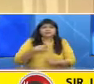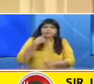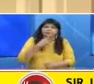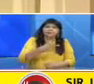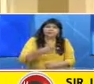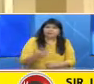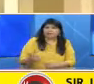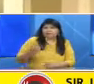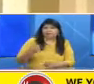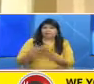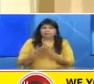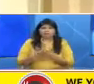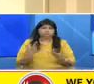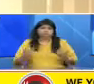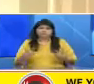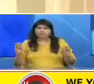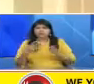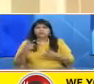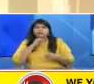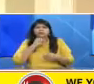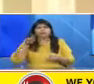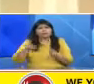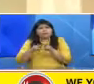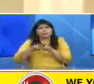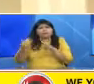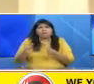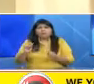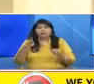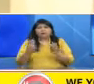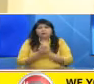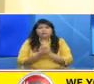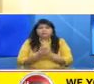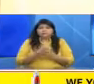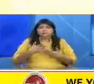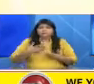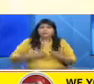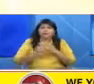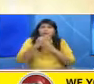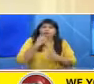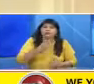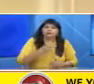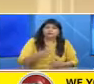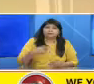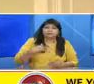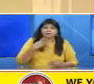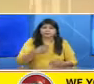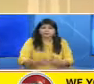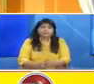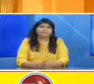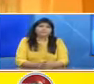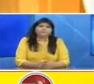कि आपका फिटनेस लेवल देख के हम जैसे यंगस्टर्स बहुत ज़्यादा इम्प्रेस और बहुत ज़्यादा मोटिवेट हुए हैं आपको इतना फिट एंड फाइन देख